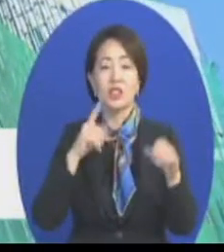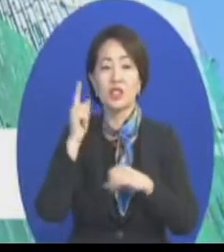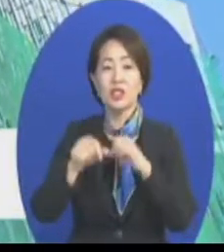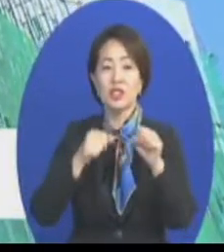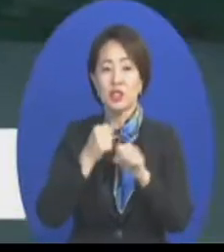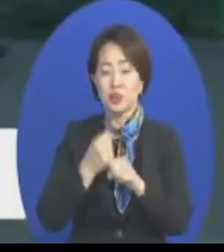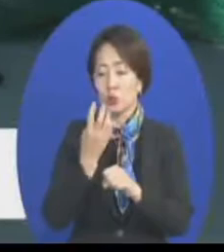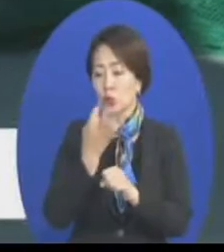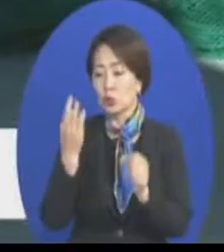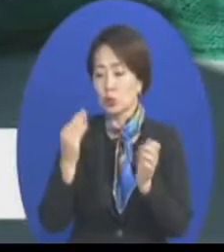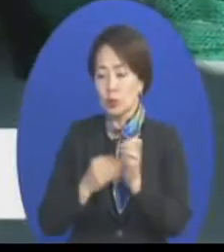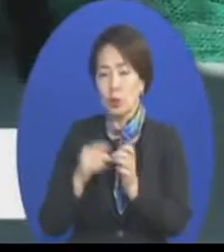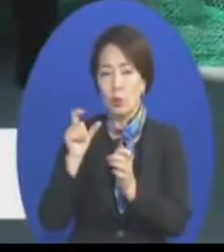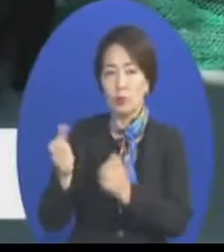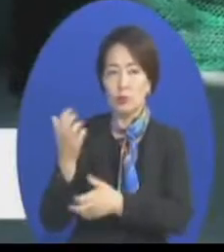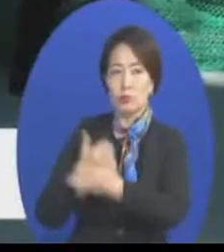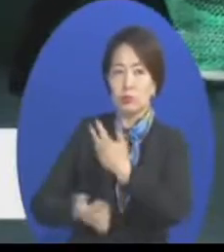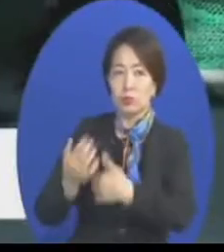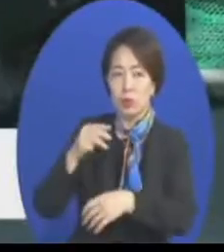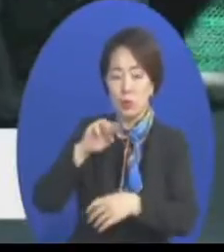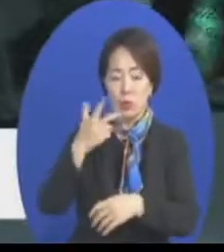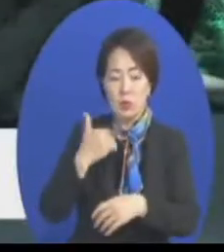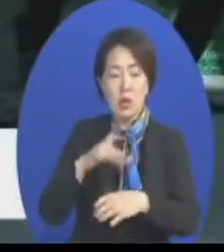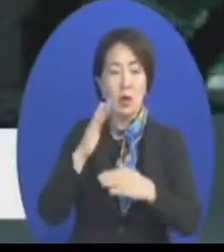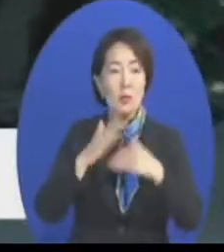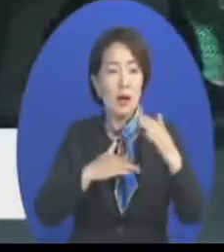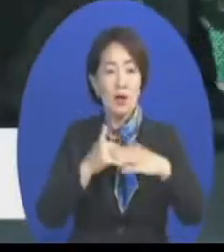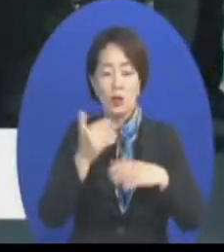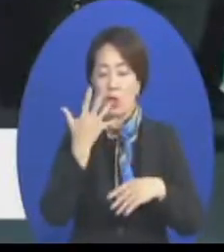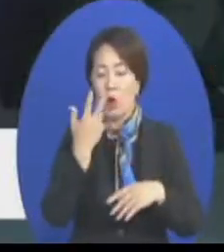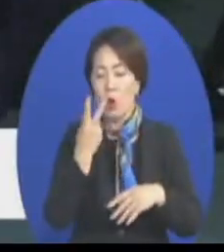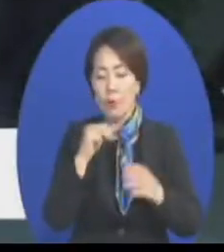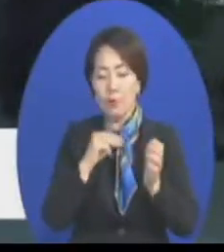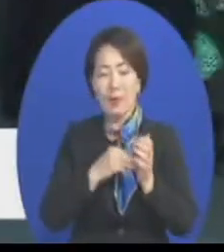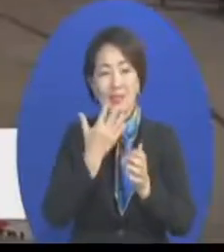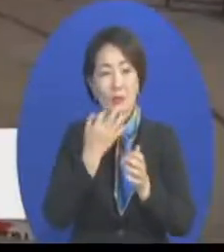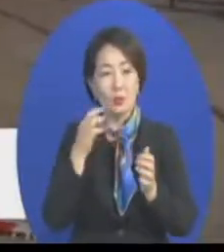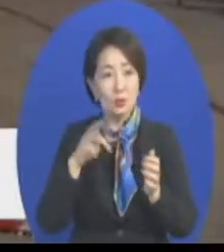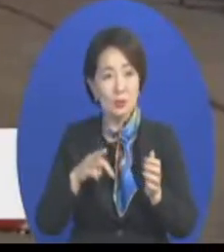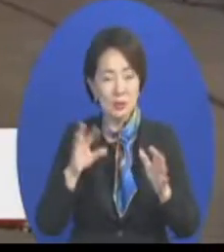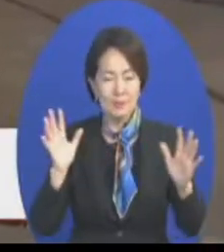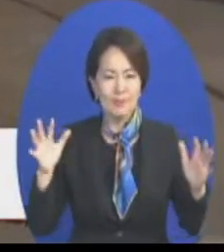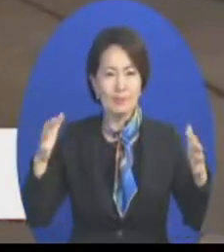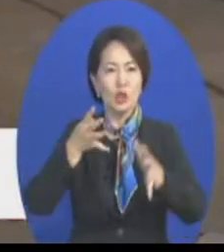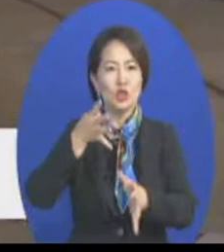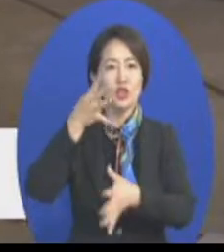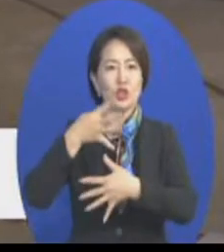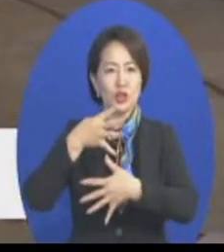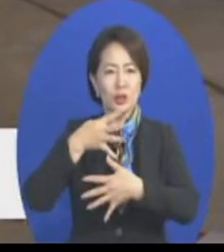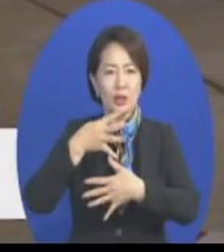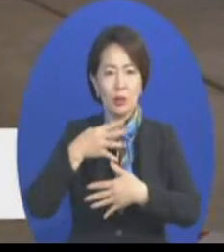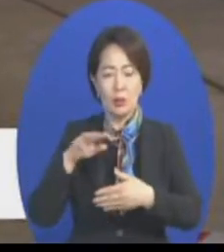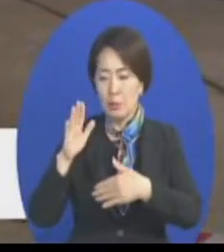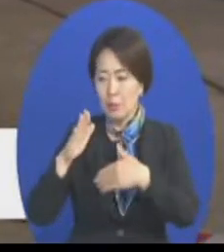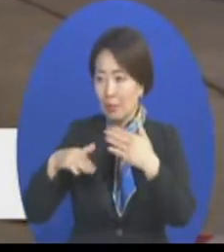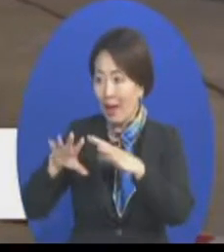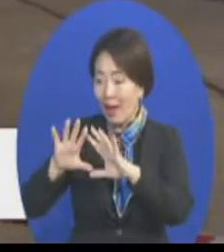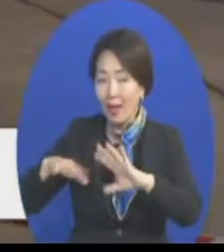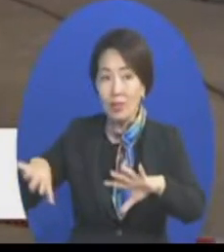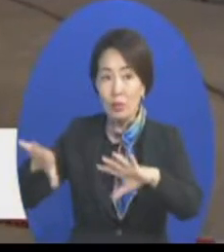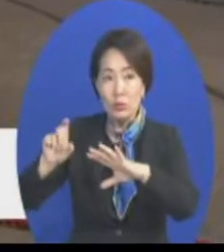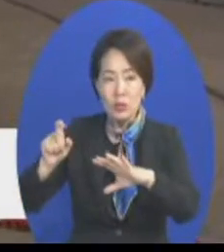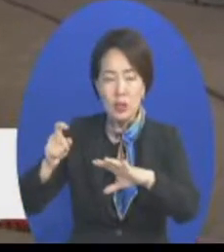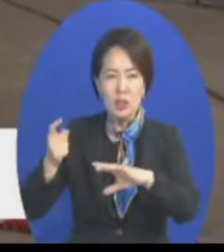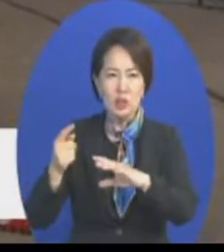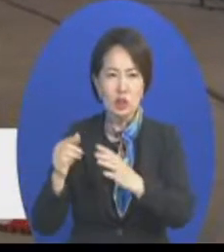400 мянган орчим хүнд үйлчилнэ. Музейн барилга нь 20,500 м квадрат нийт 9 давхар байна. Хуучин байгалийн түүхийн музейн барилгаас бараг 7 дахин